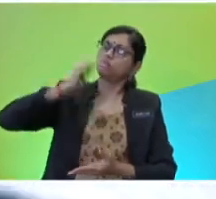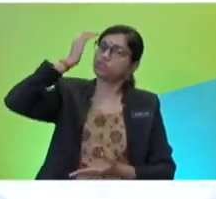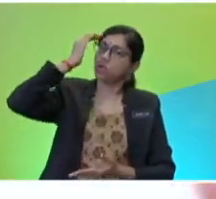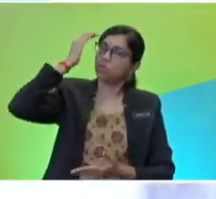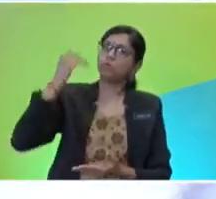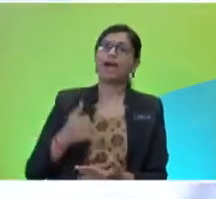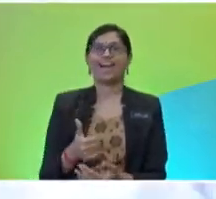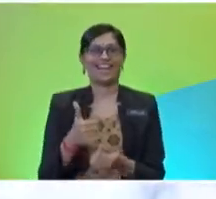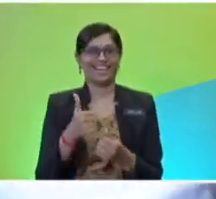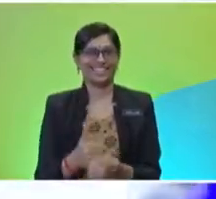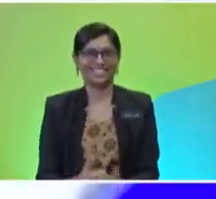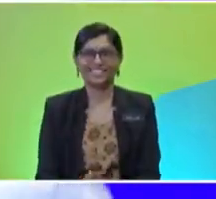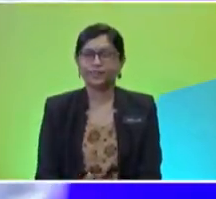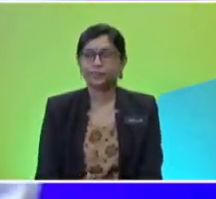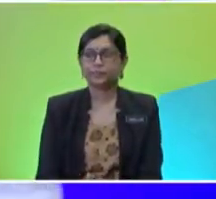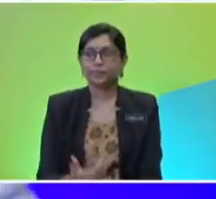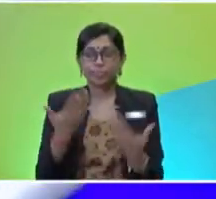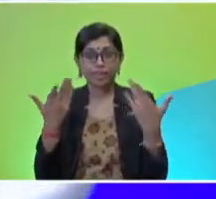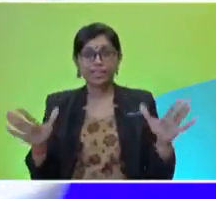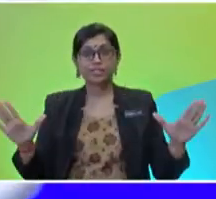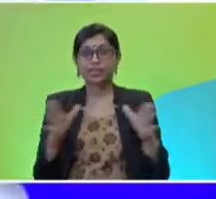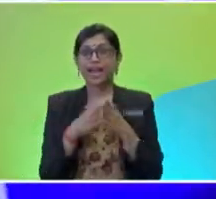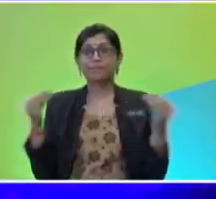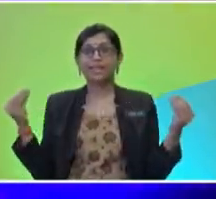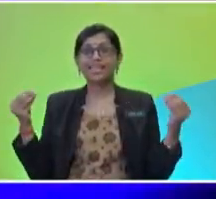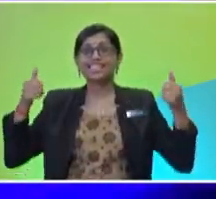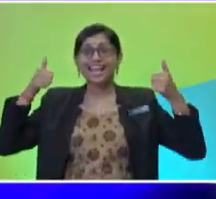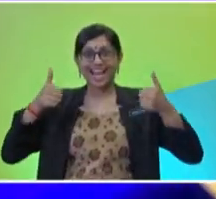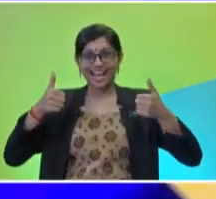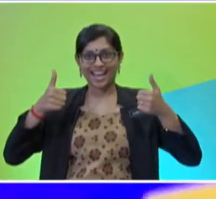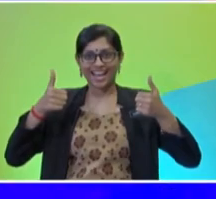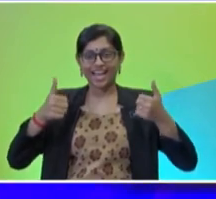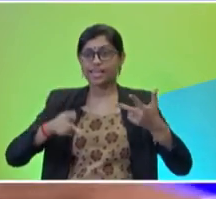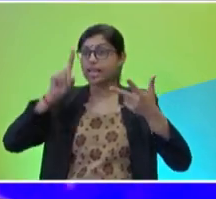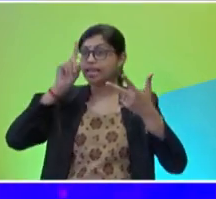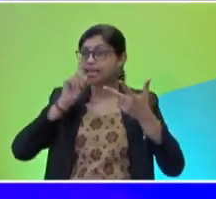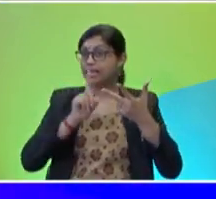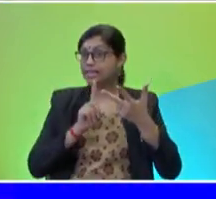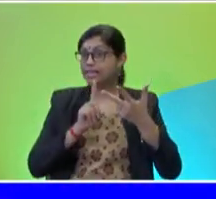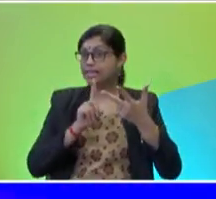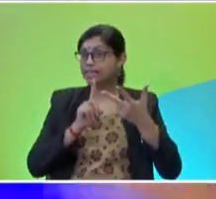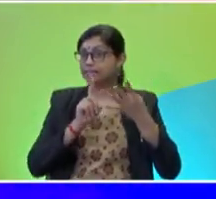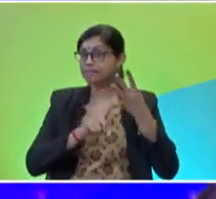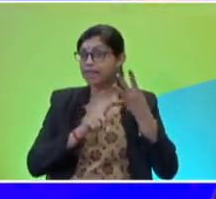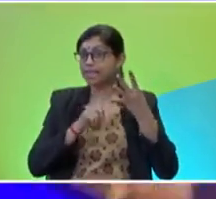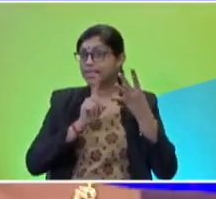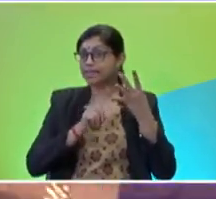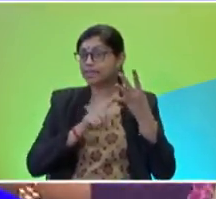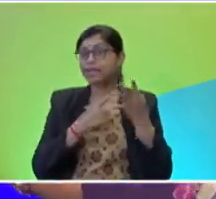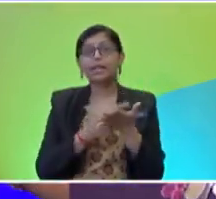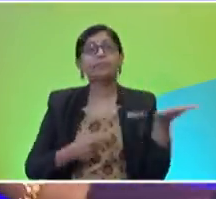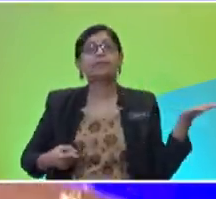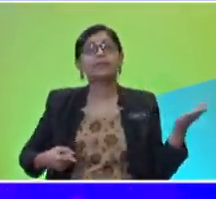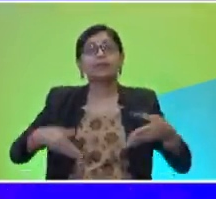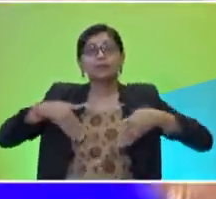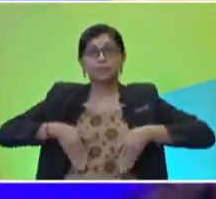dah pakaikan. Seterusnya. Kita kena kemaskan cikgu. Masukkan dalam seluar dalam cikgu. Seluar. Bagi nampak